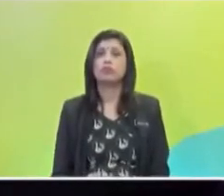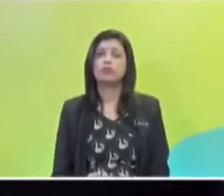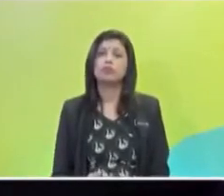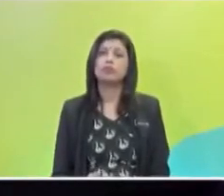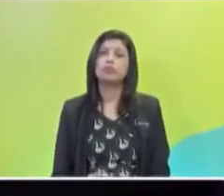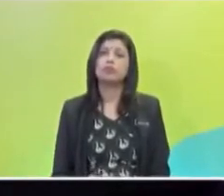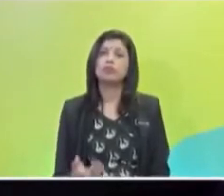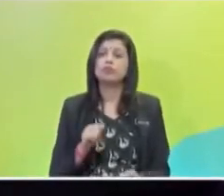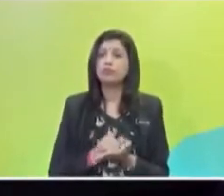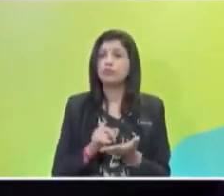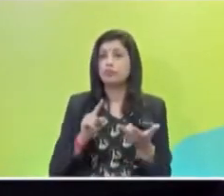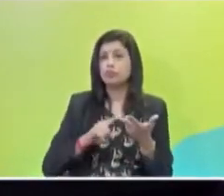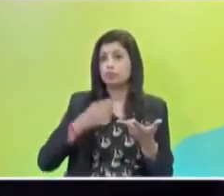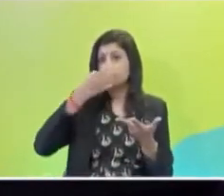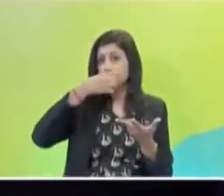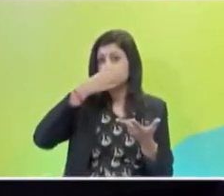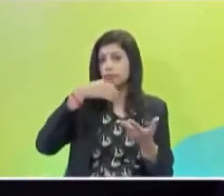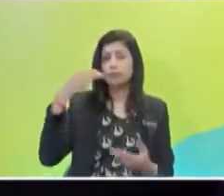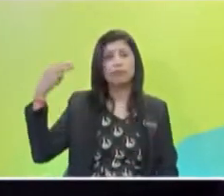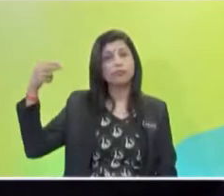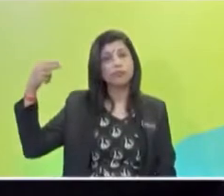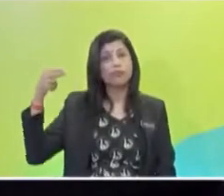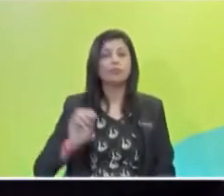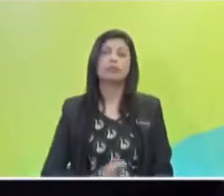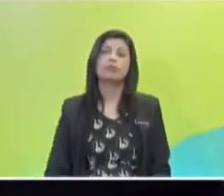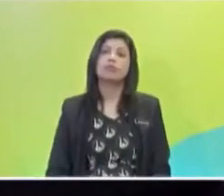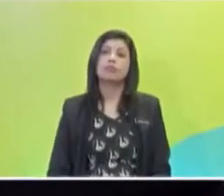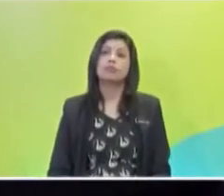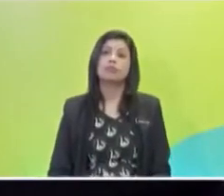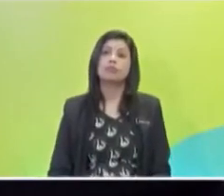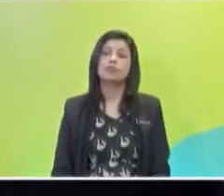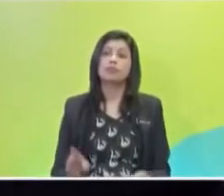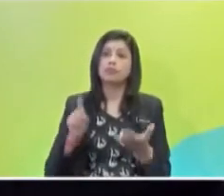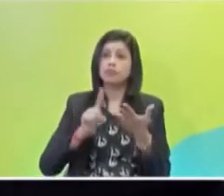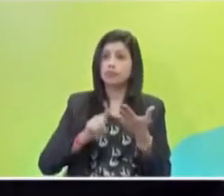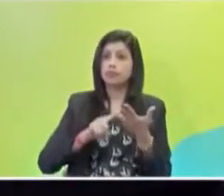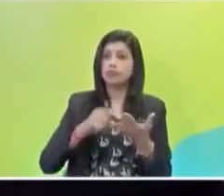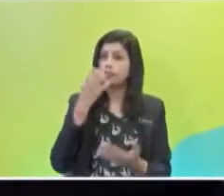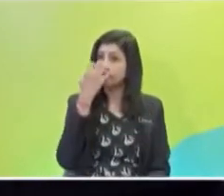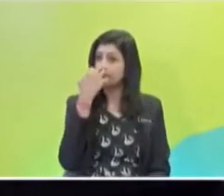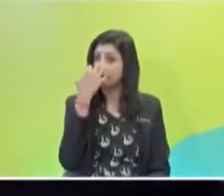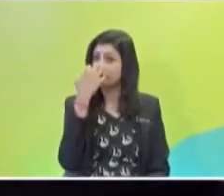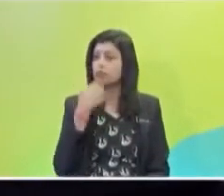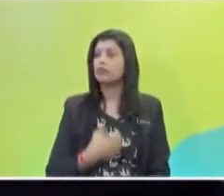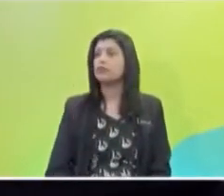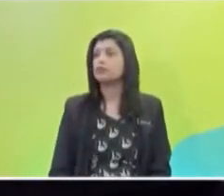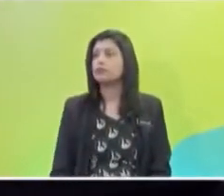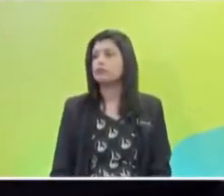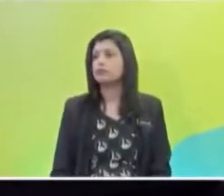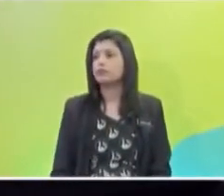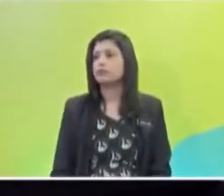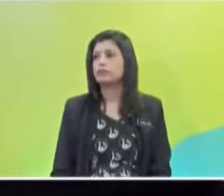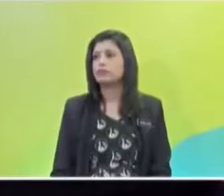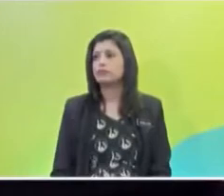Kemudian cikgu masukkan apple hijau. Okey, kemudian nanas. Sedap cikgu, dah meleleh helio